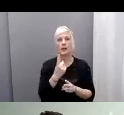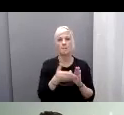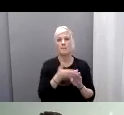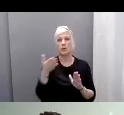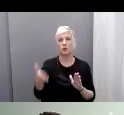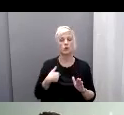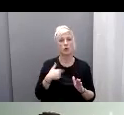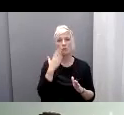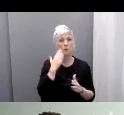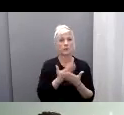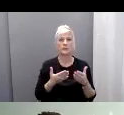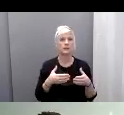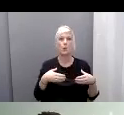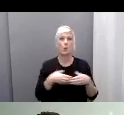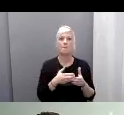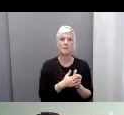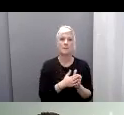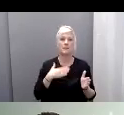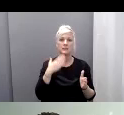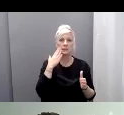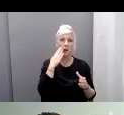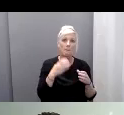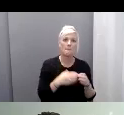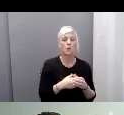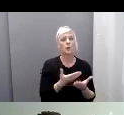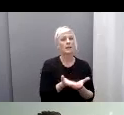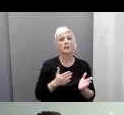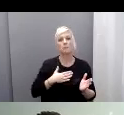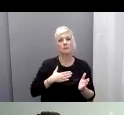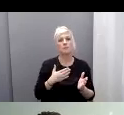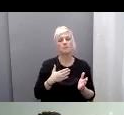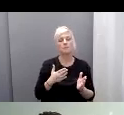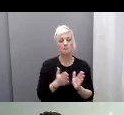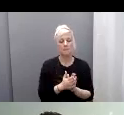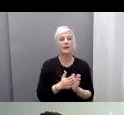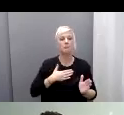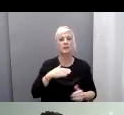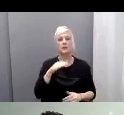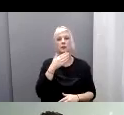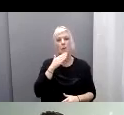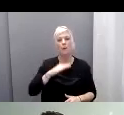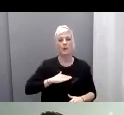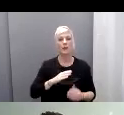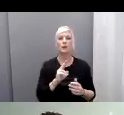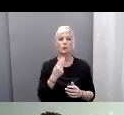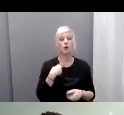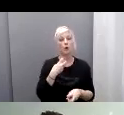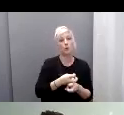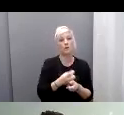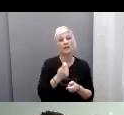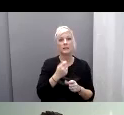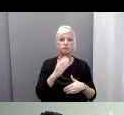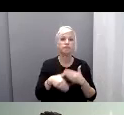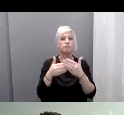min sambo och dotter. Och sen så har jag tränat lite på föräldraskapet på egen hand med dotter. Och sen när det börjat